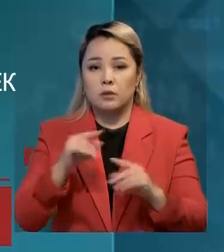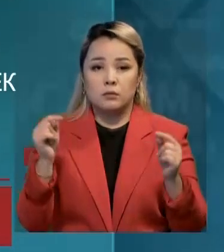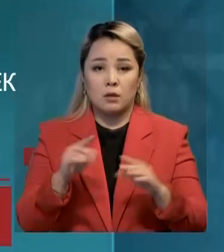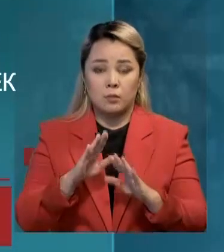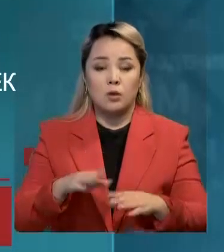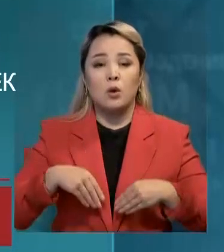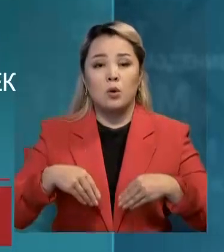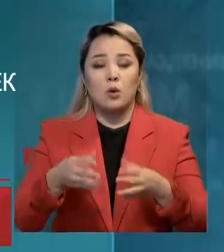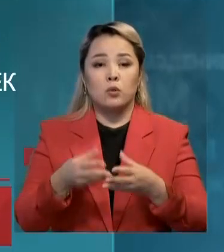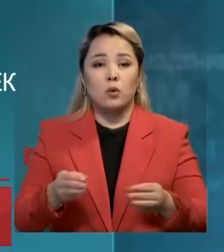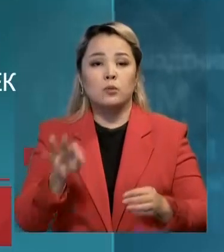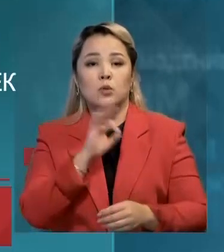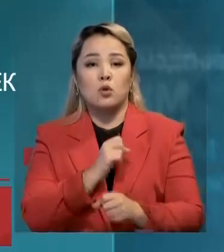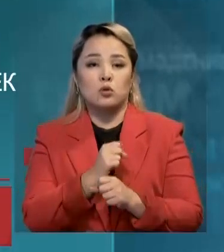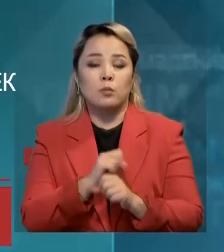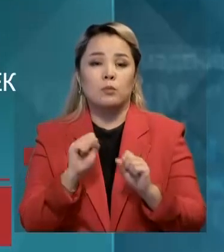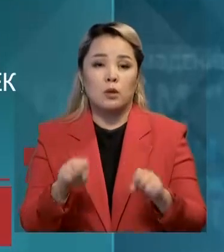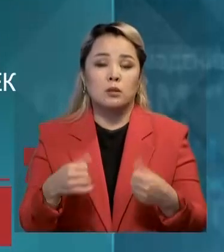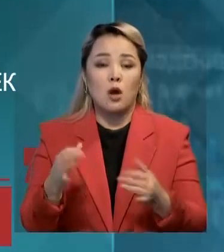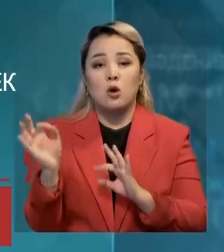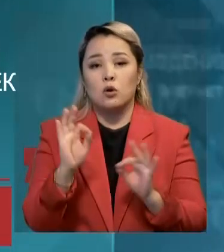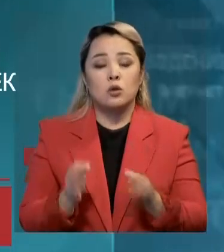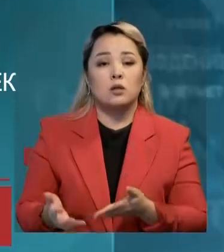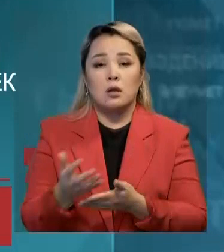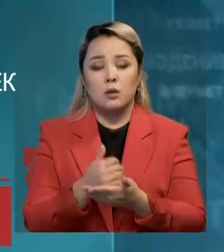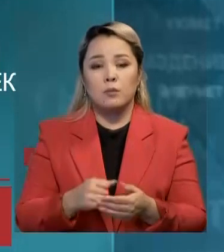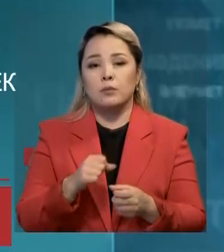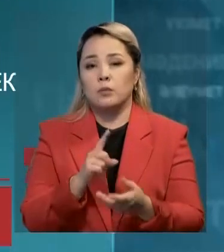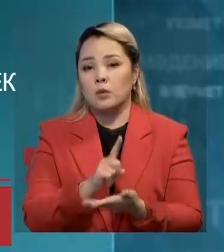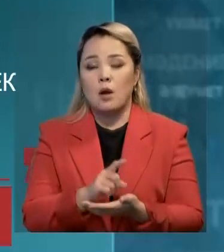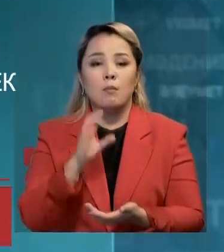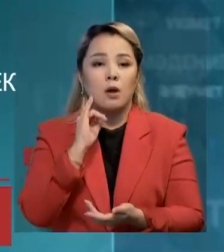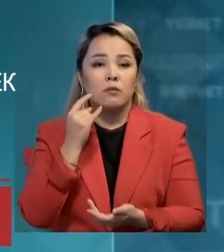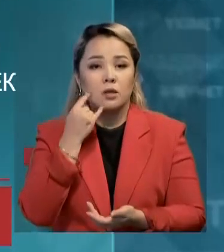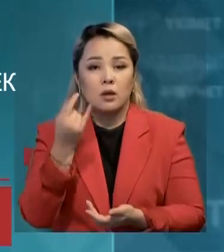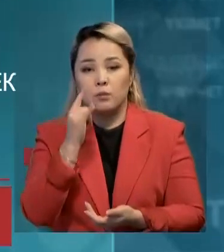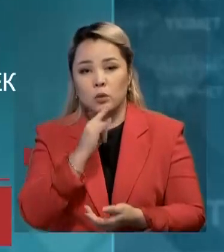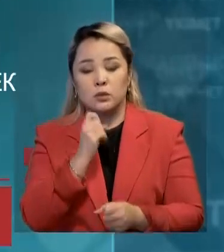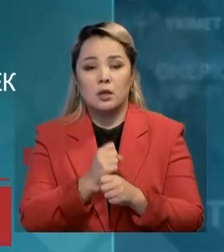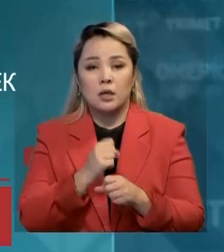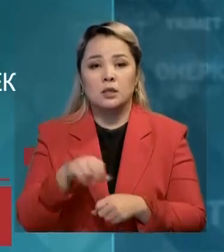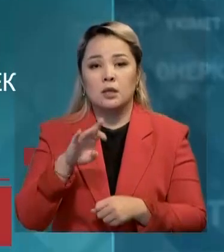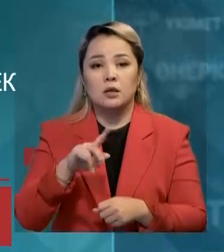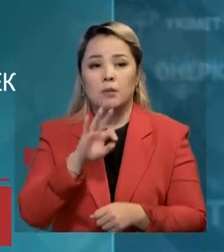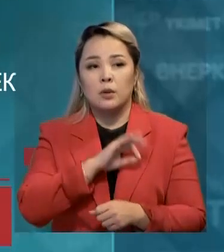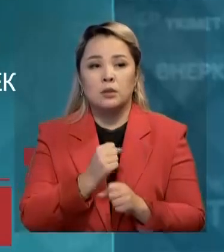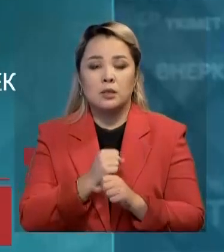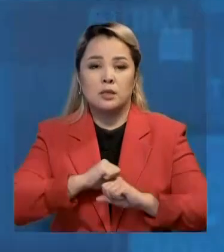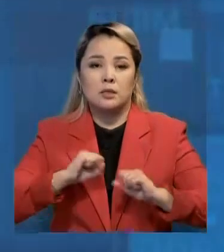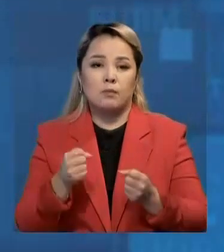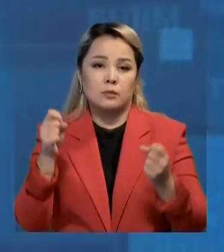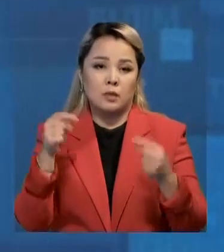көктемгі дала жұмыстары кезінде қолданған дұрыс. Ал күзгі жиын-терім маусымда Павлодардың мұнай өңдеу зауытынан шыққан дизельді пайдаланған